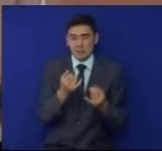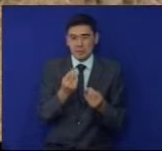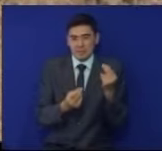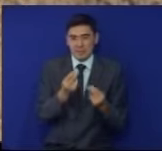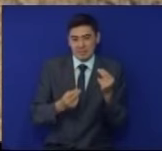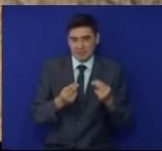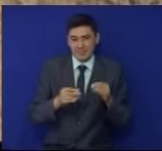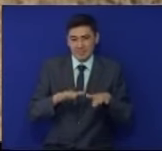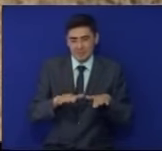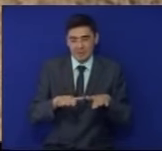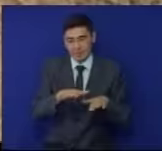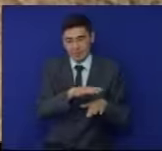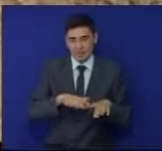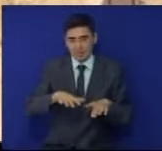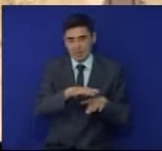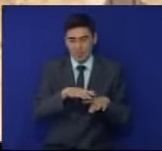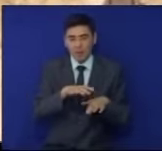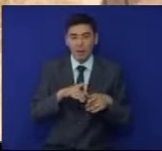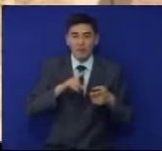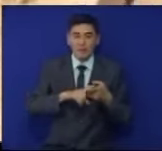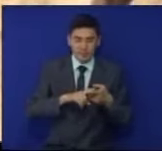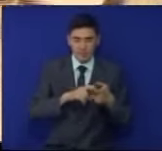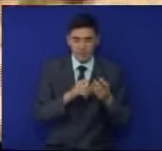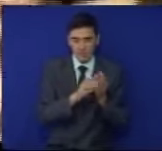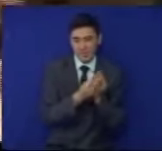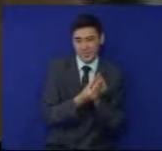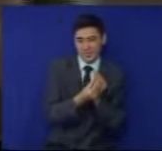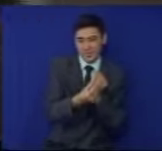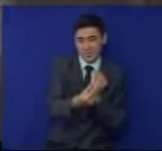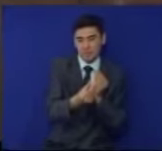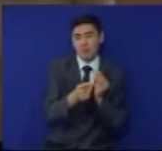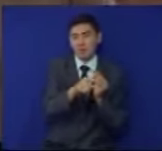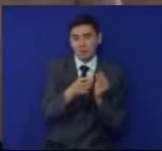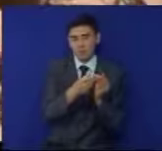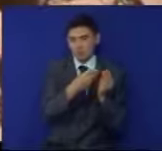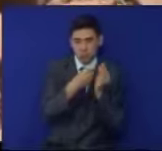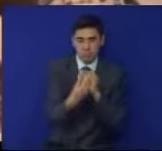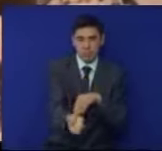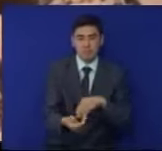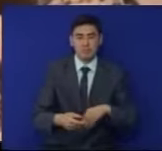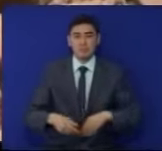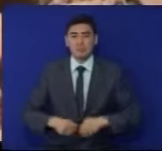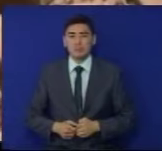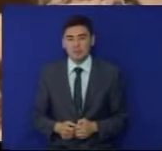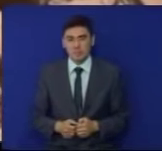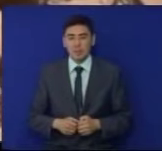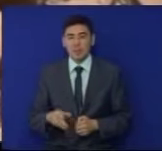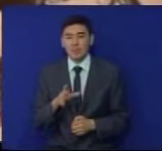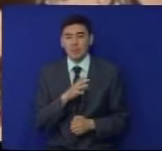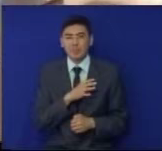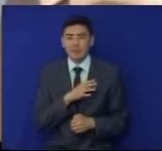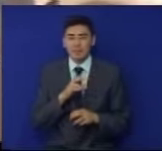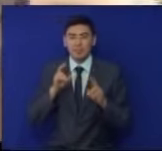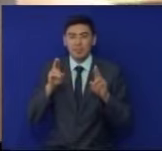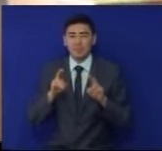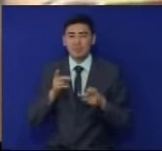из-за несоблюдения инженерно-технических норм полностью развалилась опорная стена. Вот видите, технология нарушена. Если